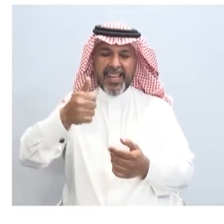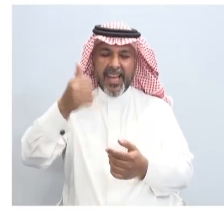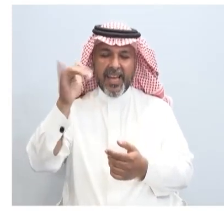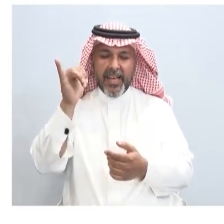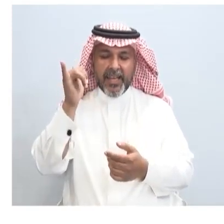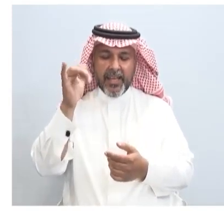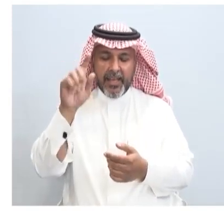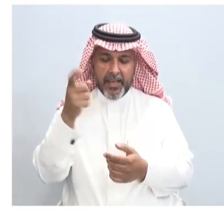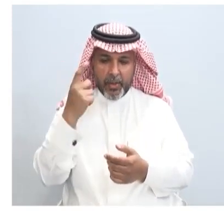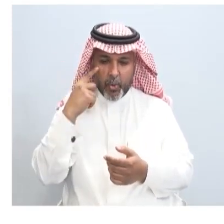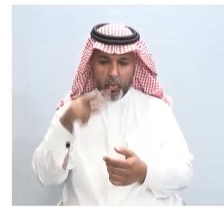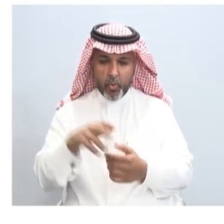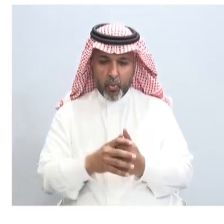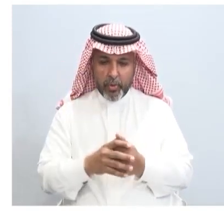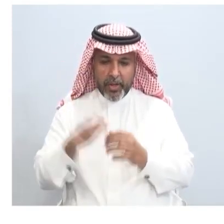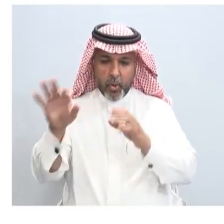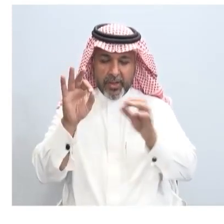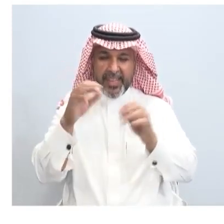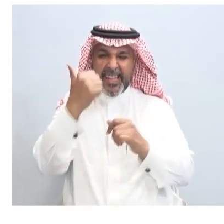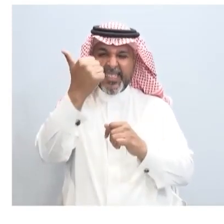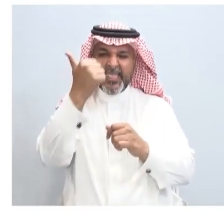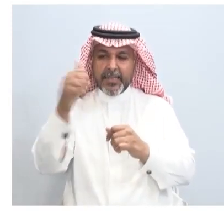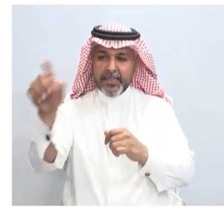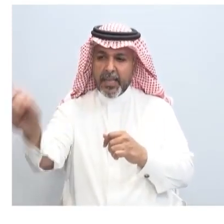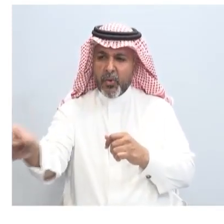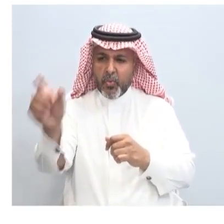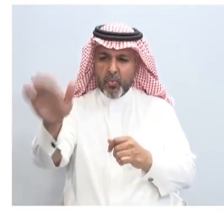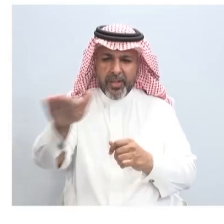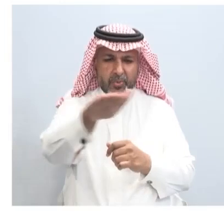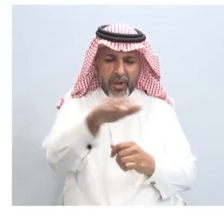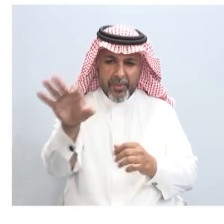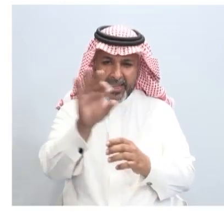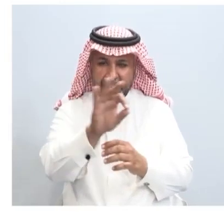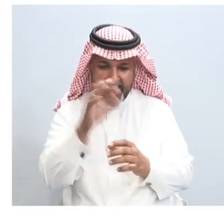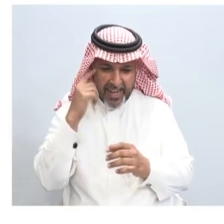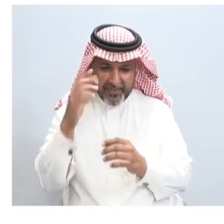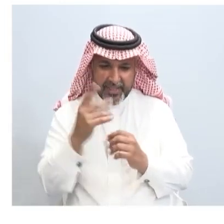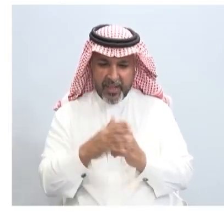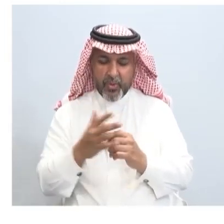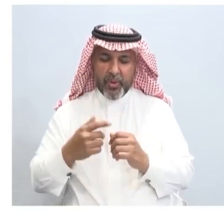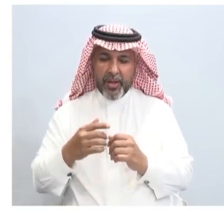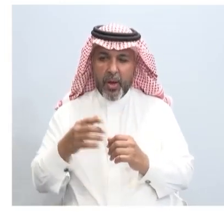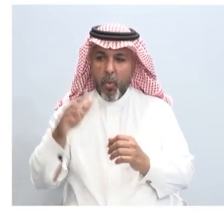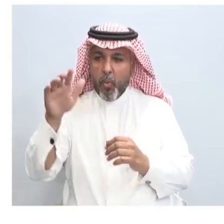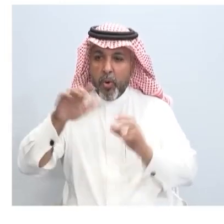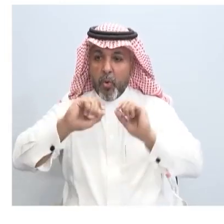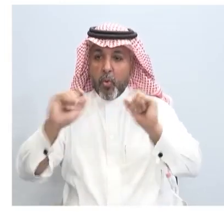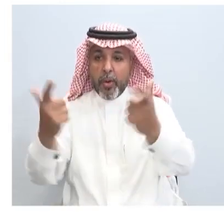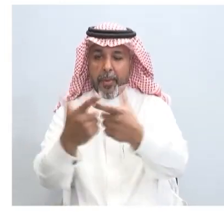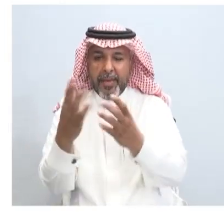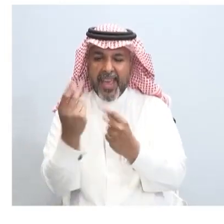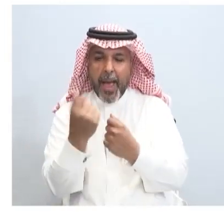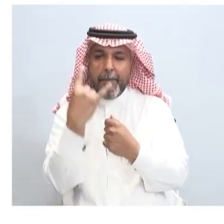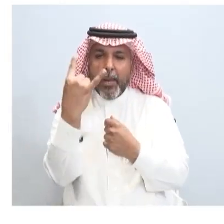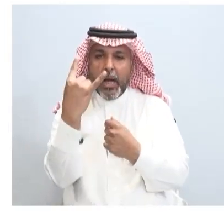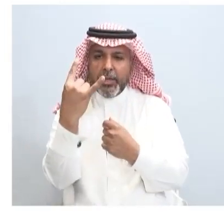ما احتمال اختيار اللاعبين محمد وعبد الله وعيسى وخالد وفيصل يعني اعطاني تشكيله كذا من اللاعبين طبعا كعادتنا